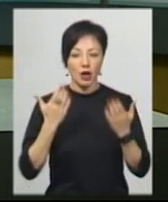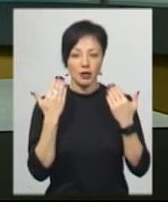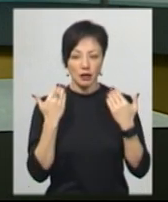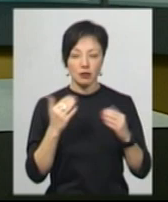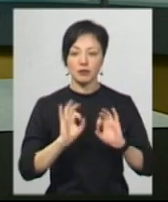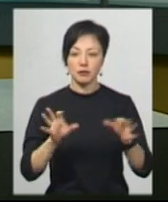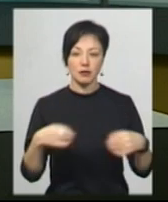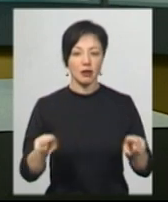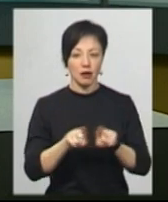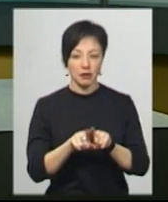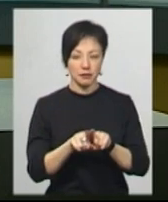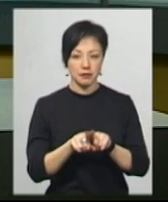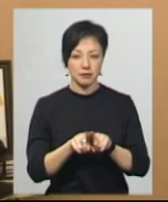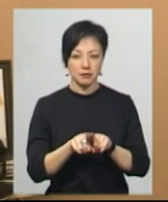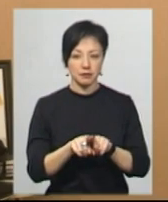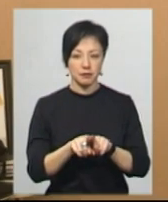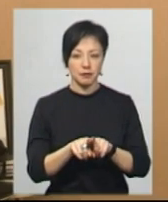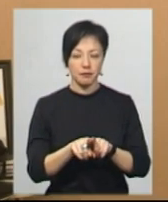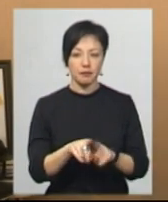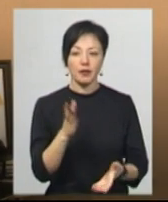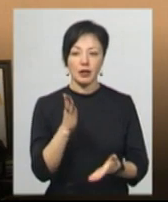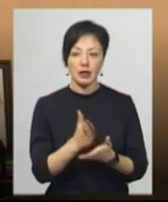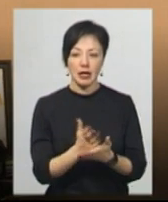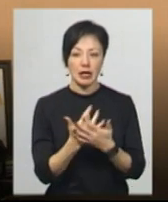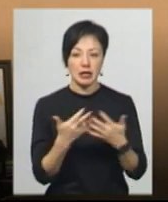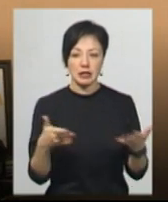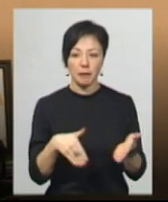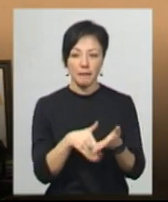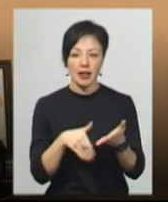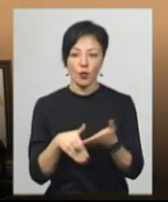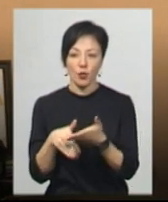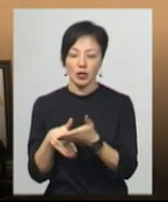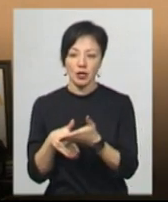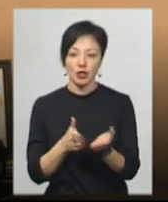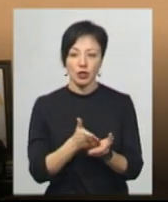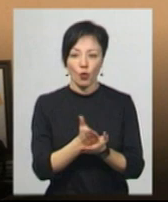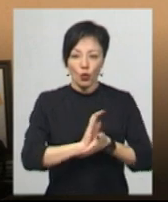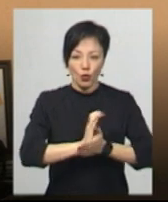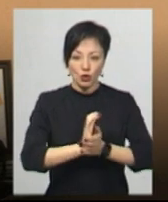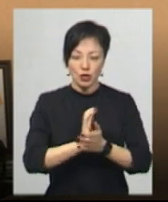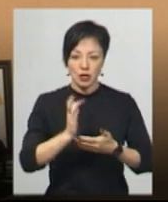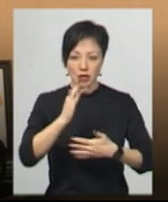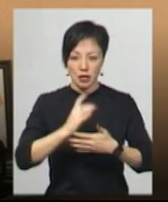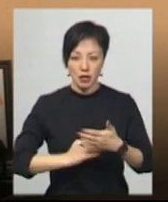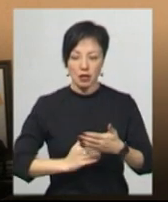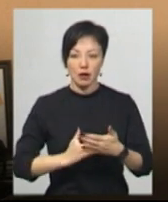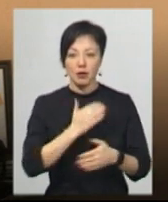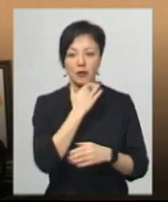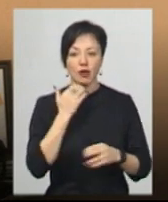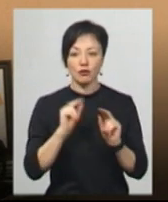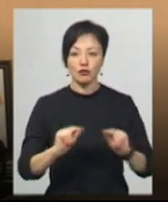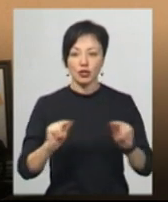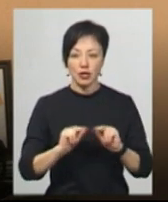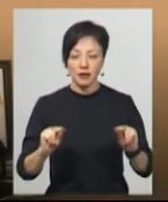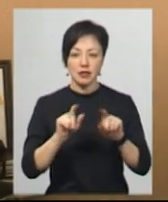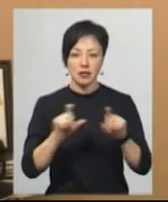Фасоля каже таке. Є різні методики шляхом ущільнення. Чимало вчителів і